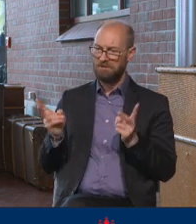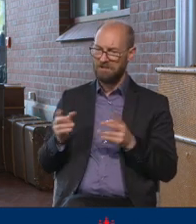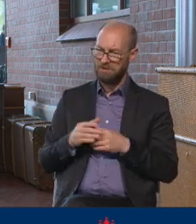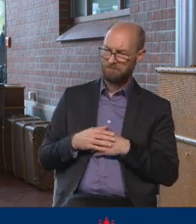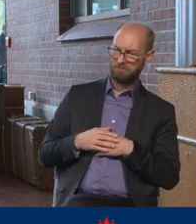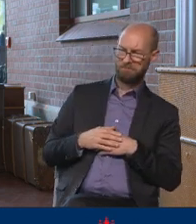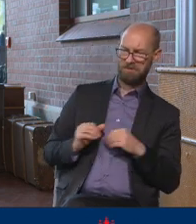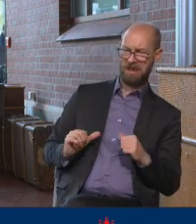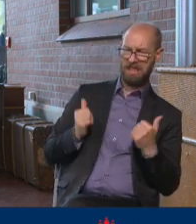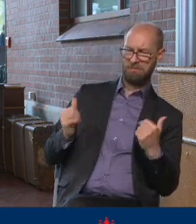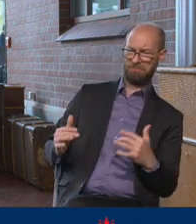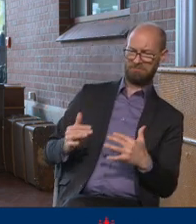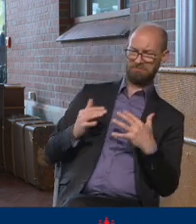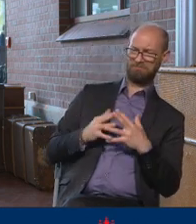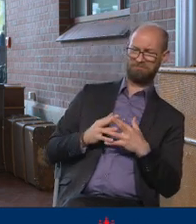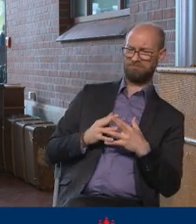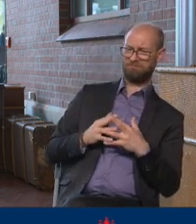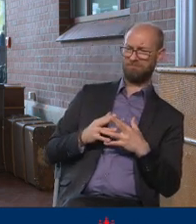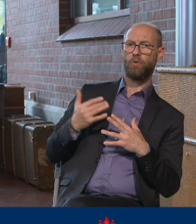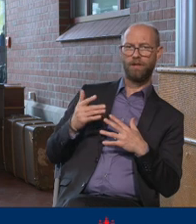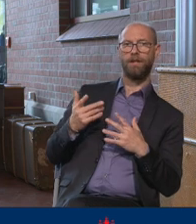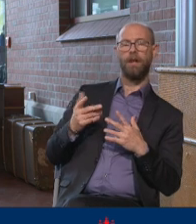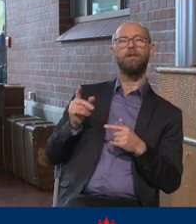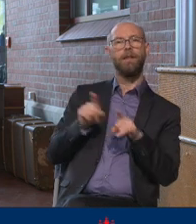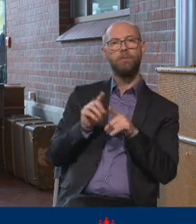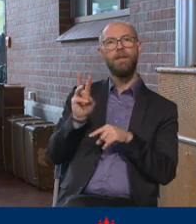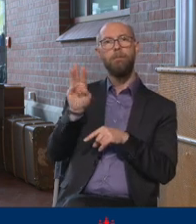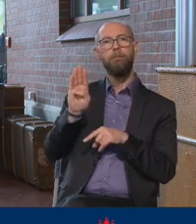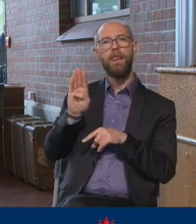diesen gilt es eben zugänglich zu machen genauso wie die bälle